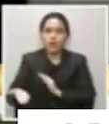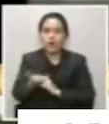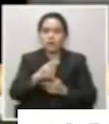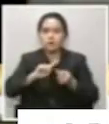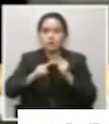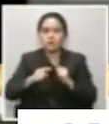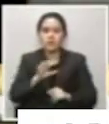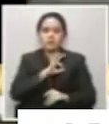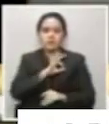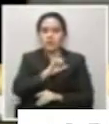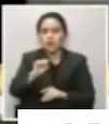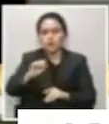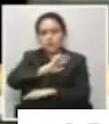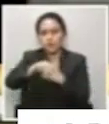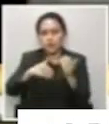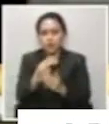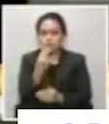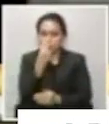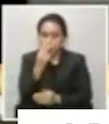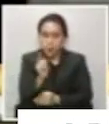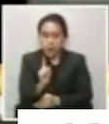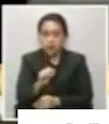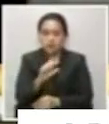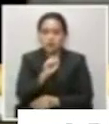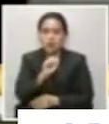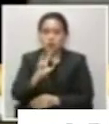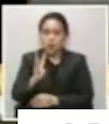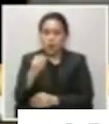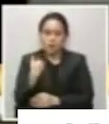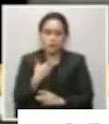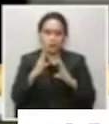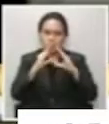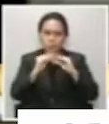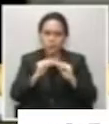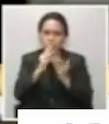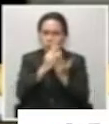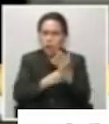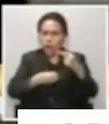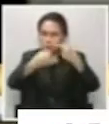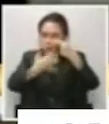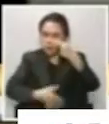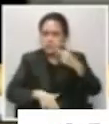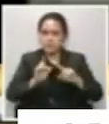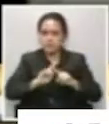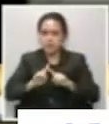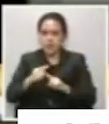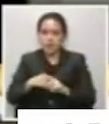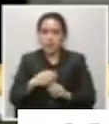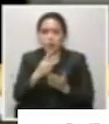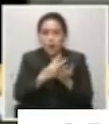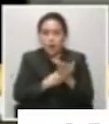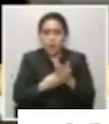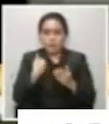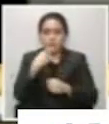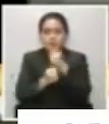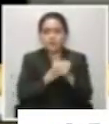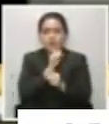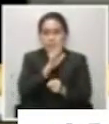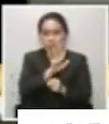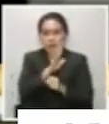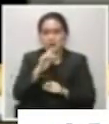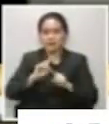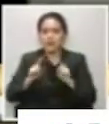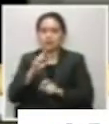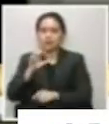าระของสว.ให้ดีๆสว.มีวาระ5ปีสส.มีวาระ4